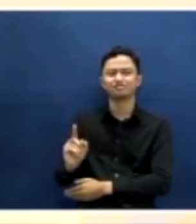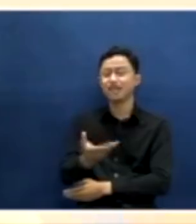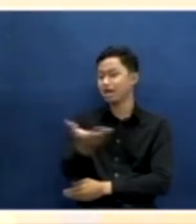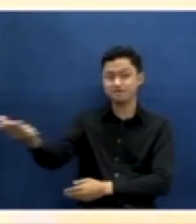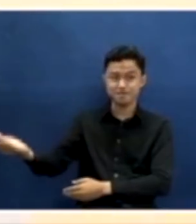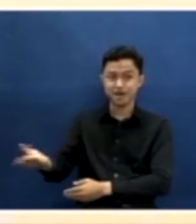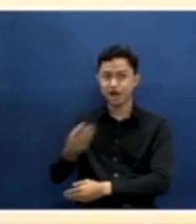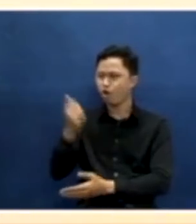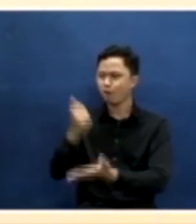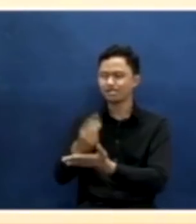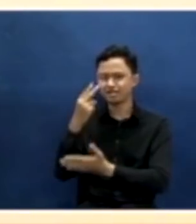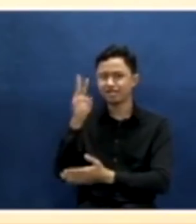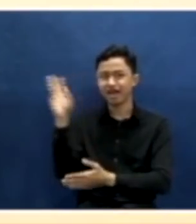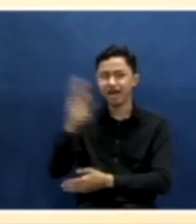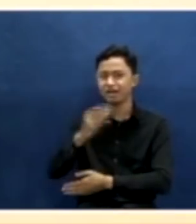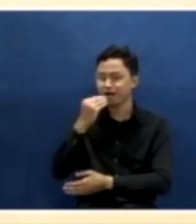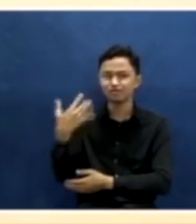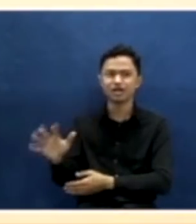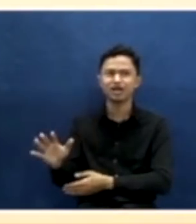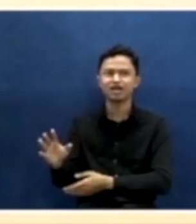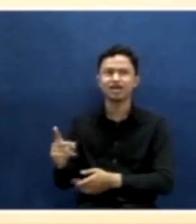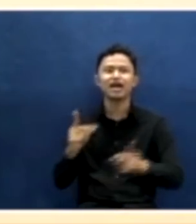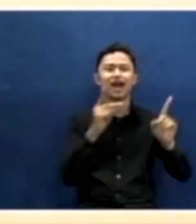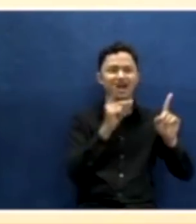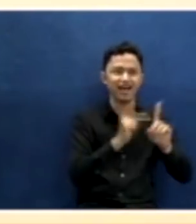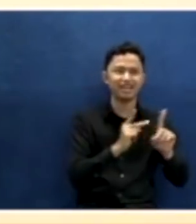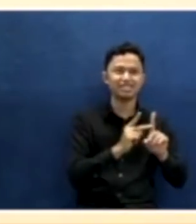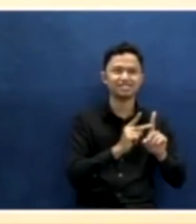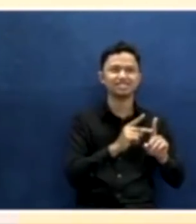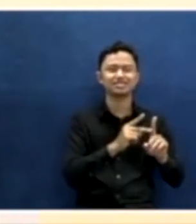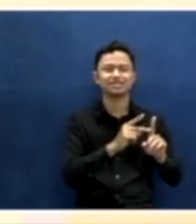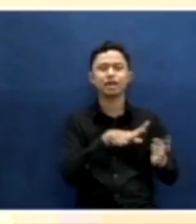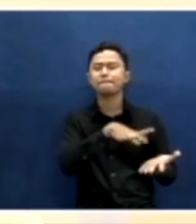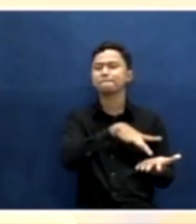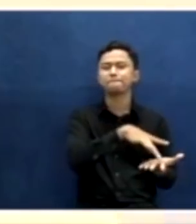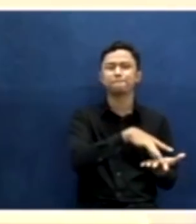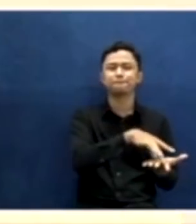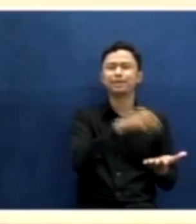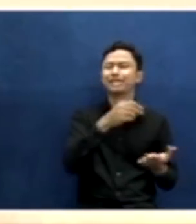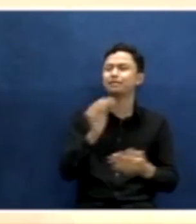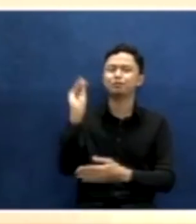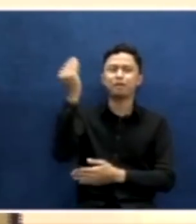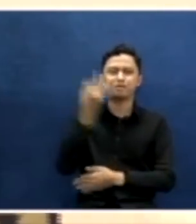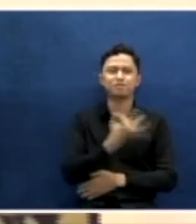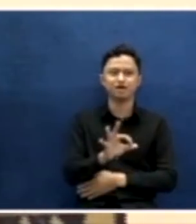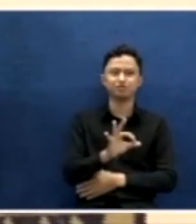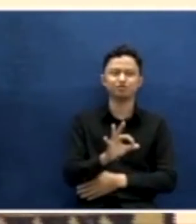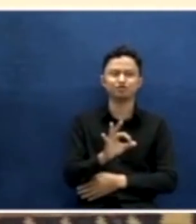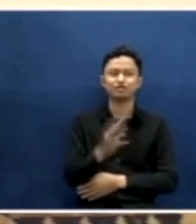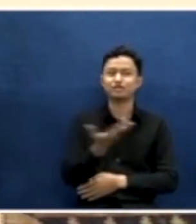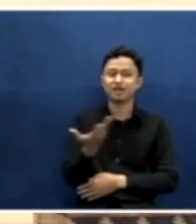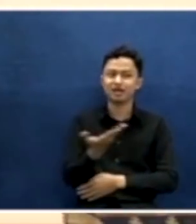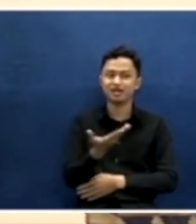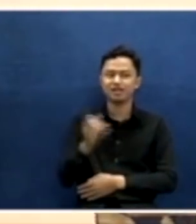dipastikan dimakan Setelah tiga hari hajat features of kemudian akhirnya memilih pemimpinnya akan diutus menjadi pemimpin di